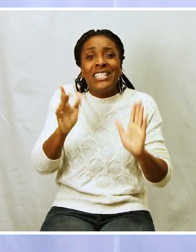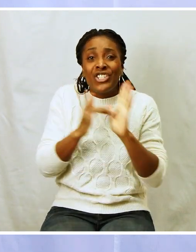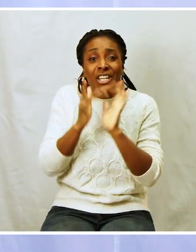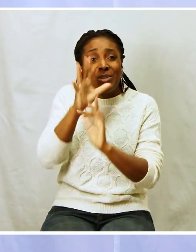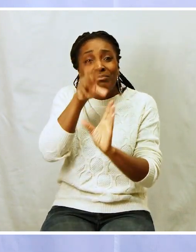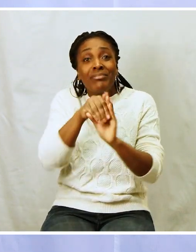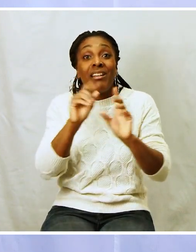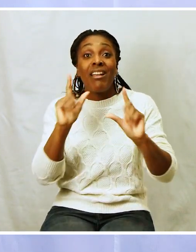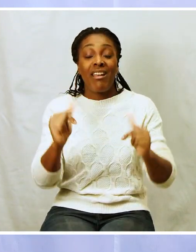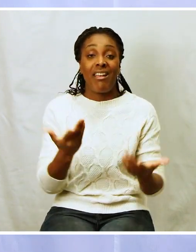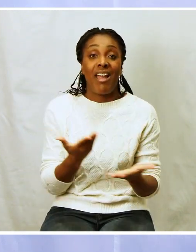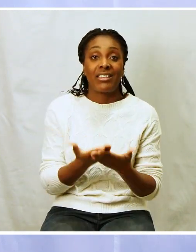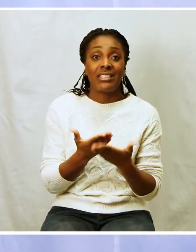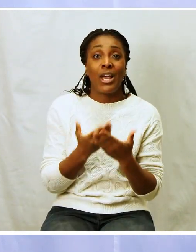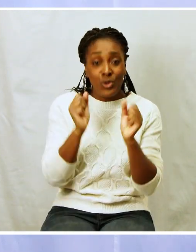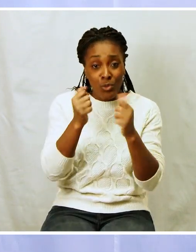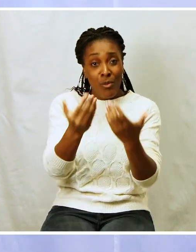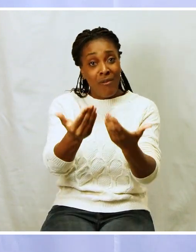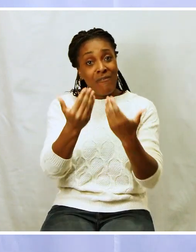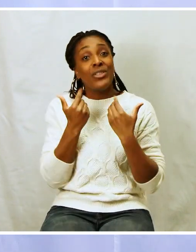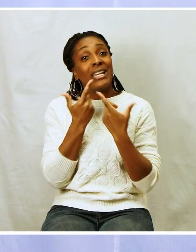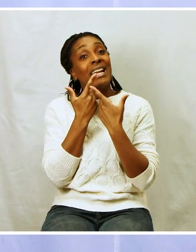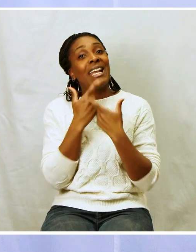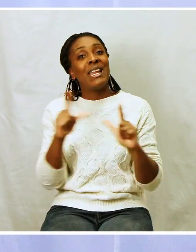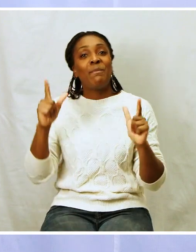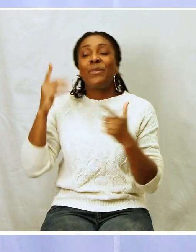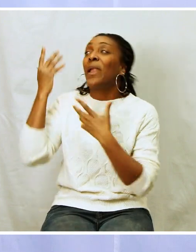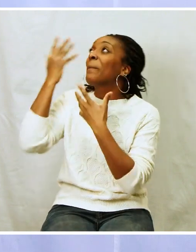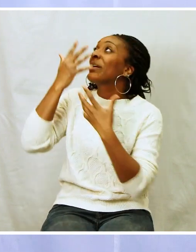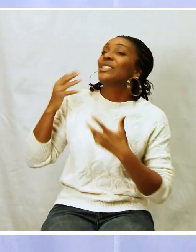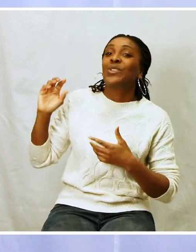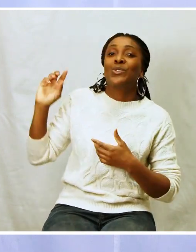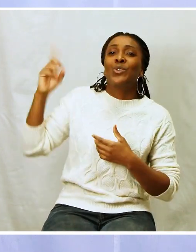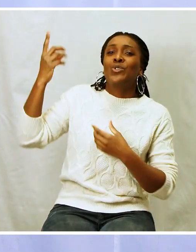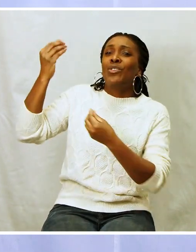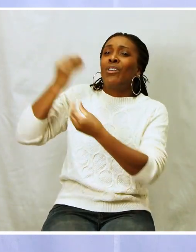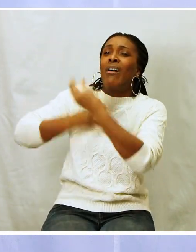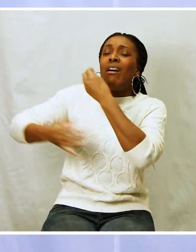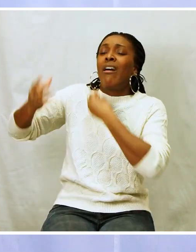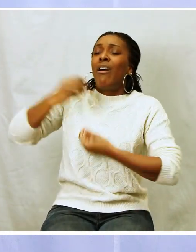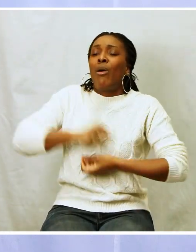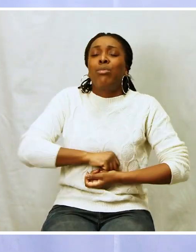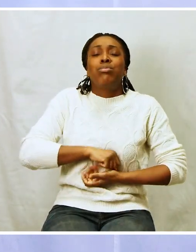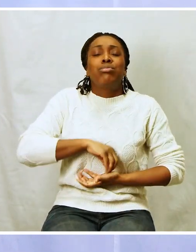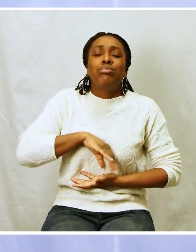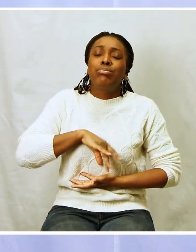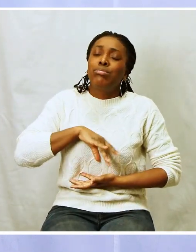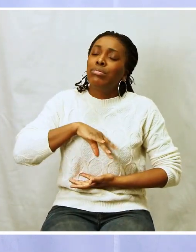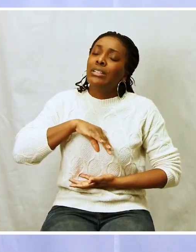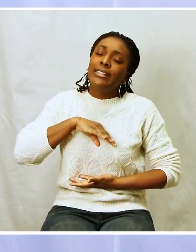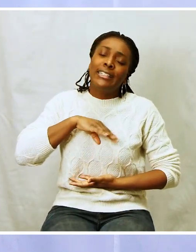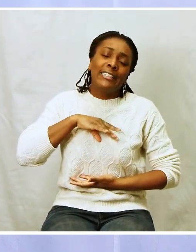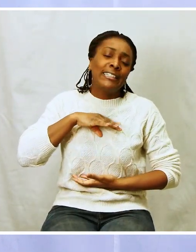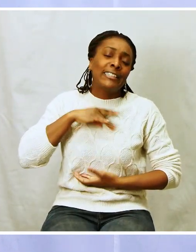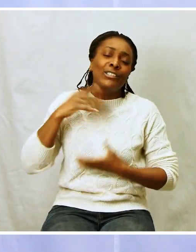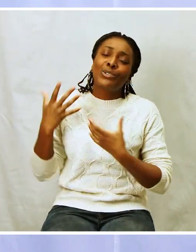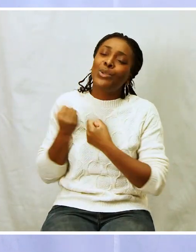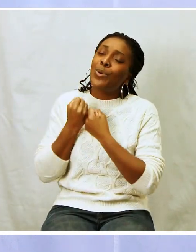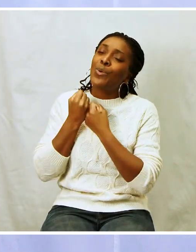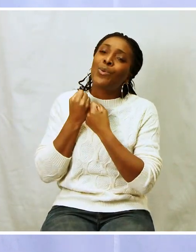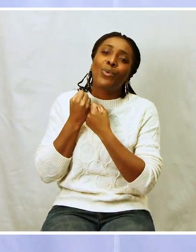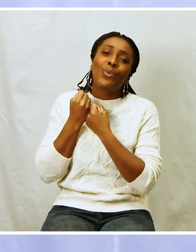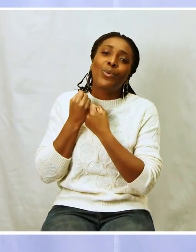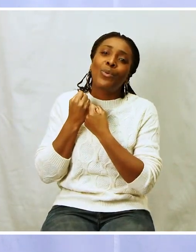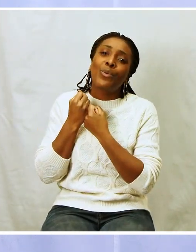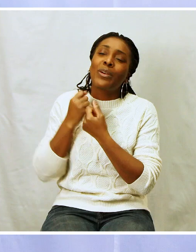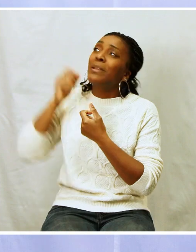Christ. Tu peux venir librement dans la présence du Père et te ressourcer, te renouveler, trouver du secours, avoir une oreille qui